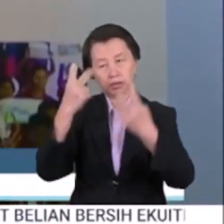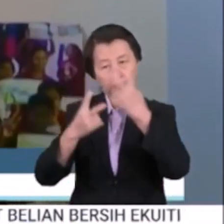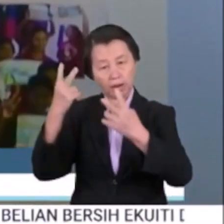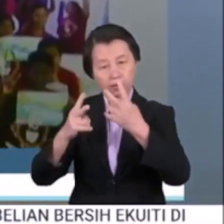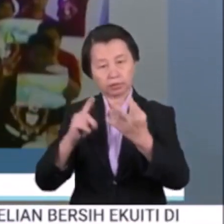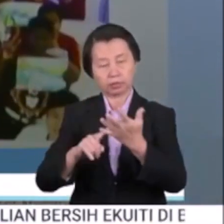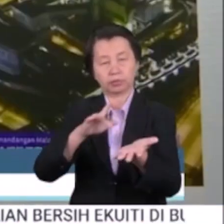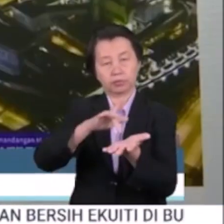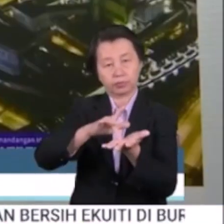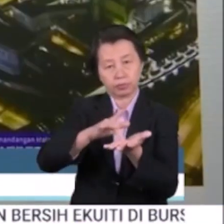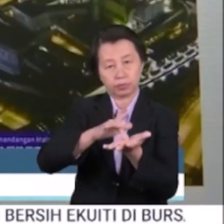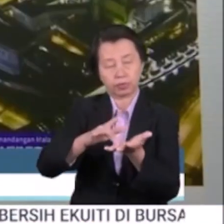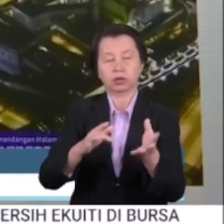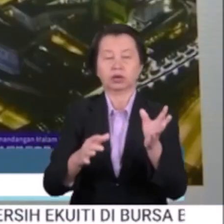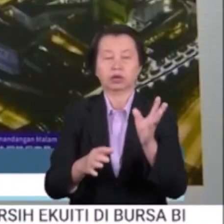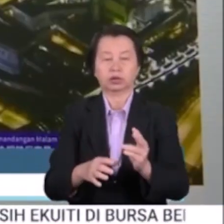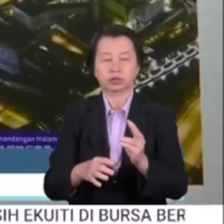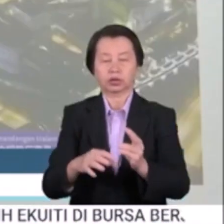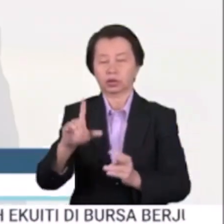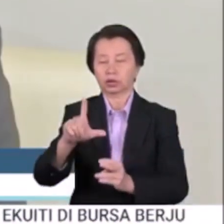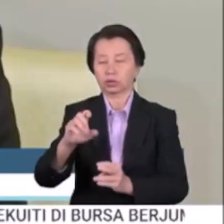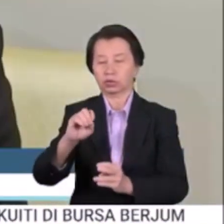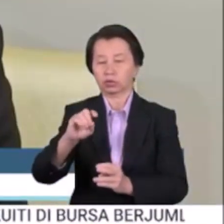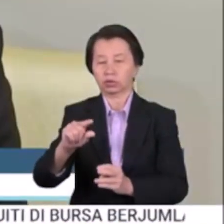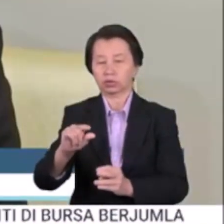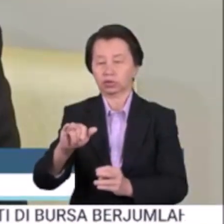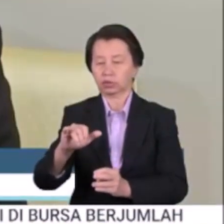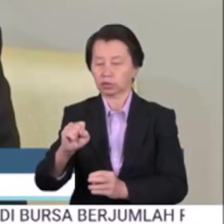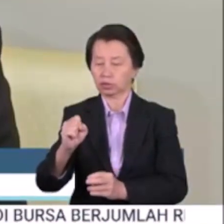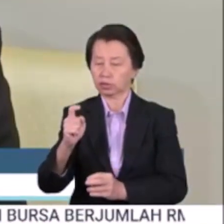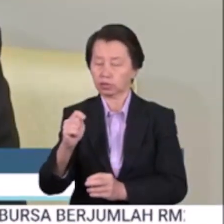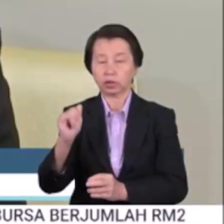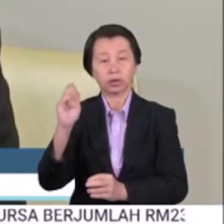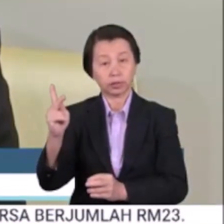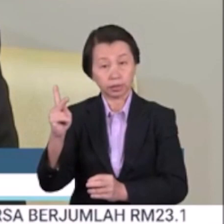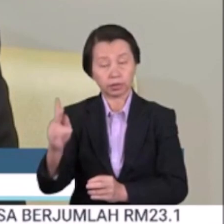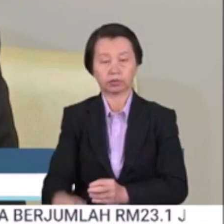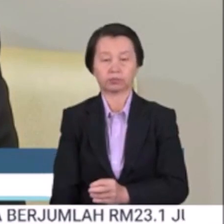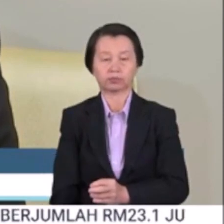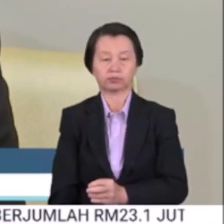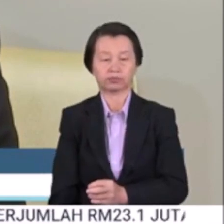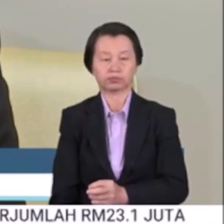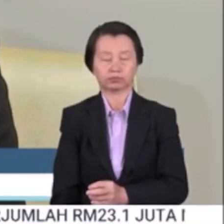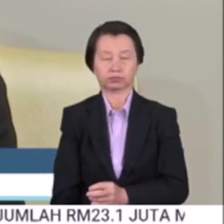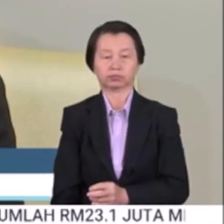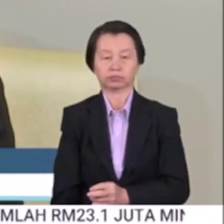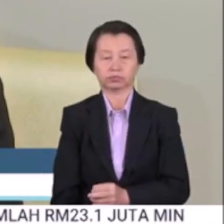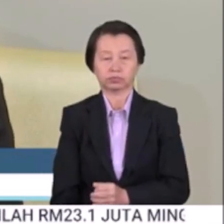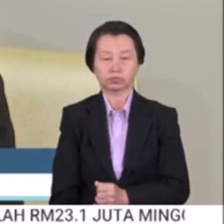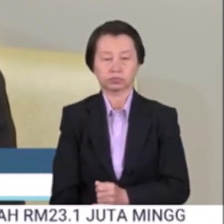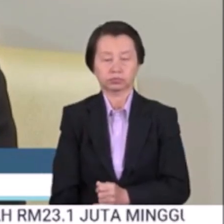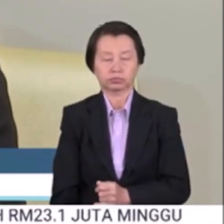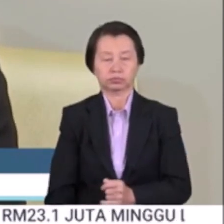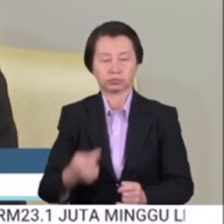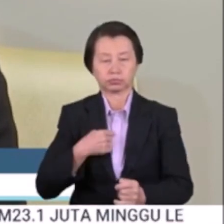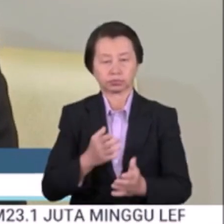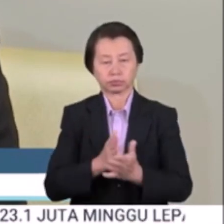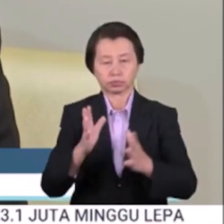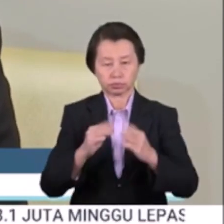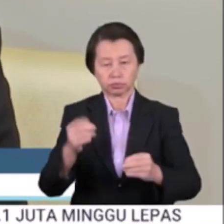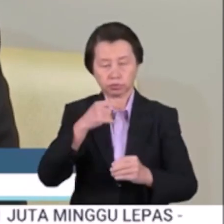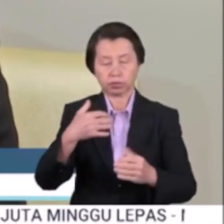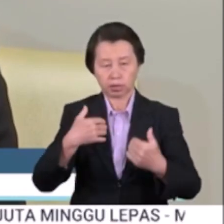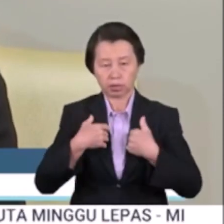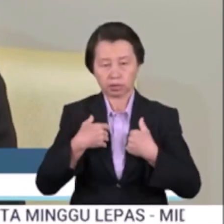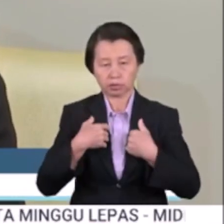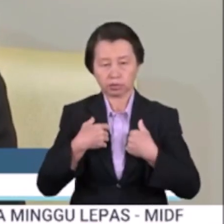pelancongan, perubatan dan logistik. Supaya saya curah air kerana ada